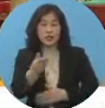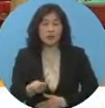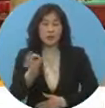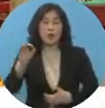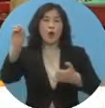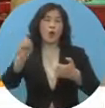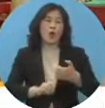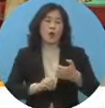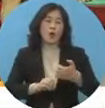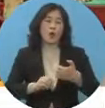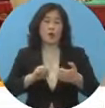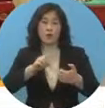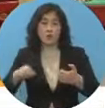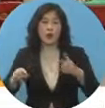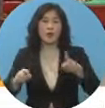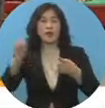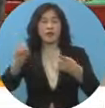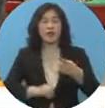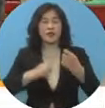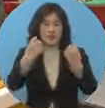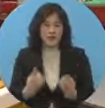에서 100% 까지 인하합니다